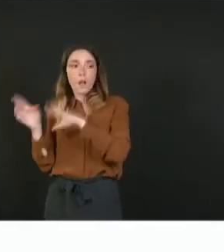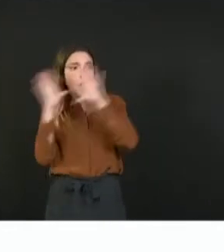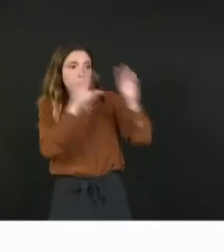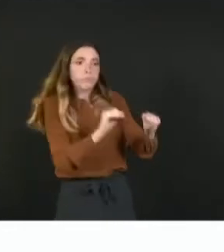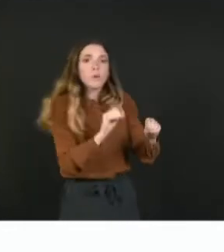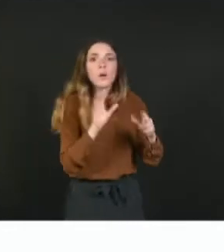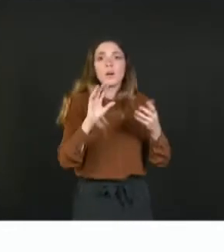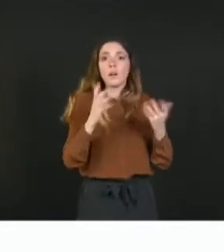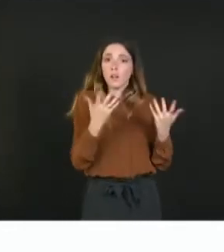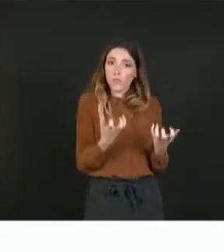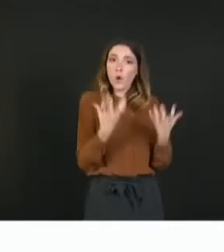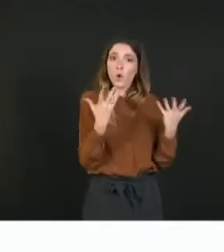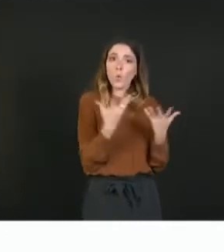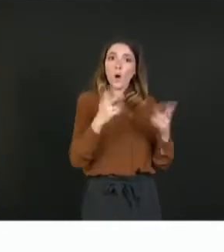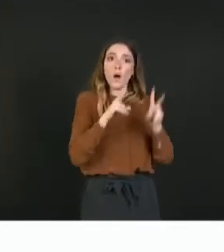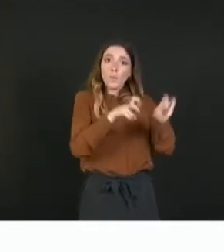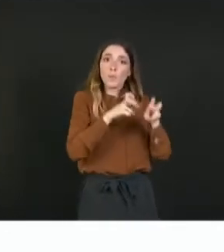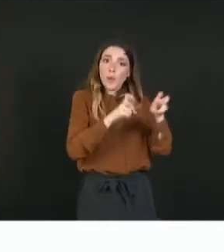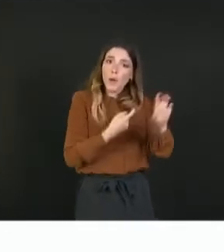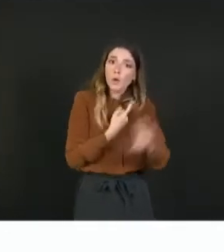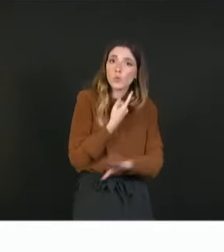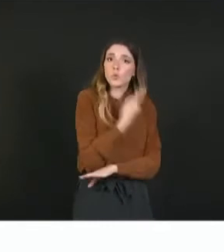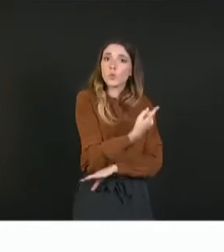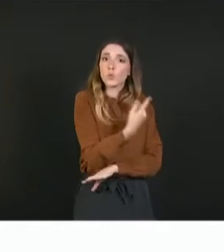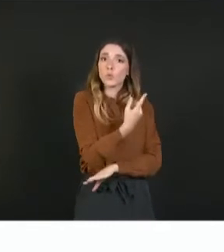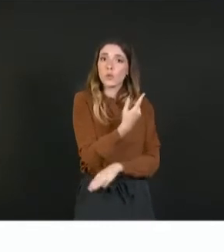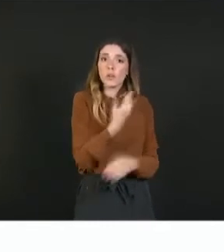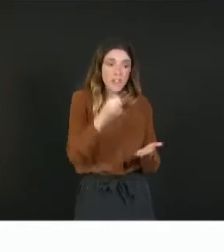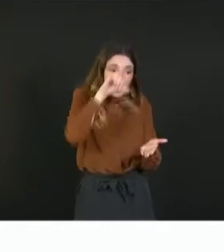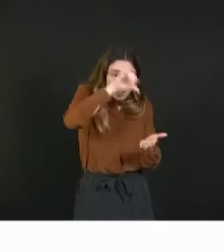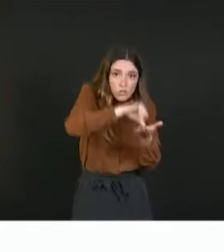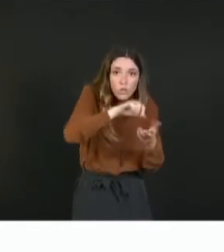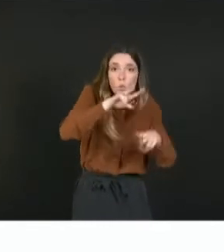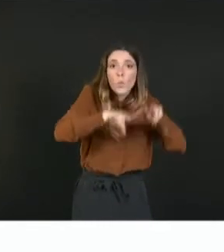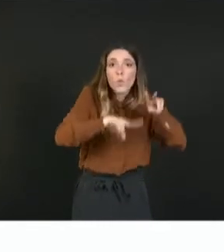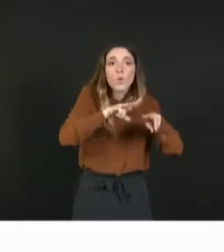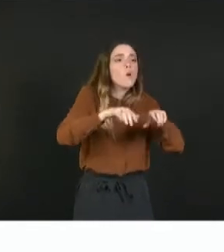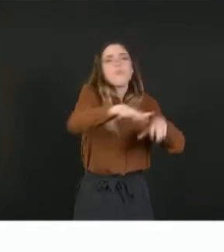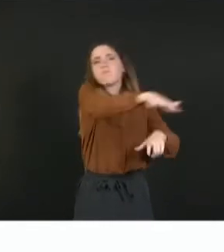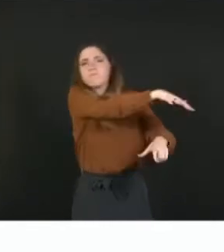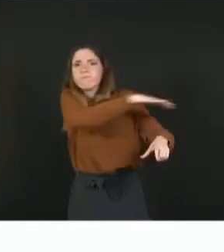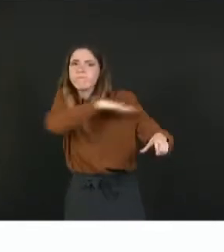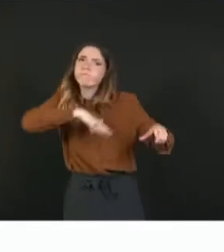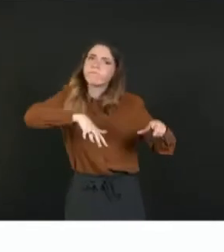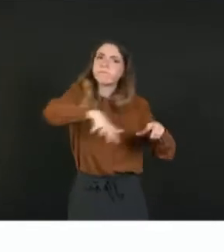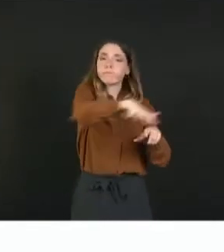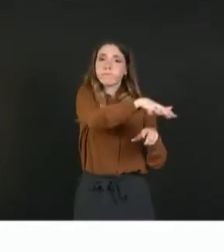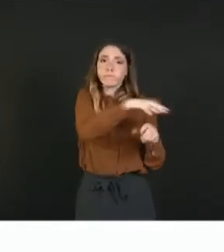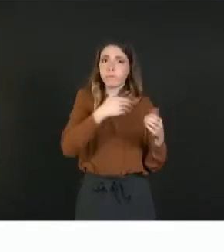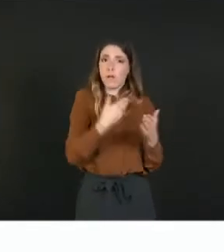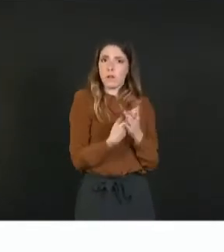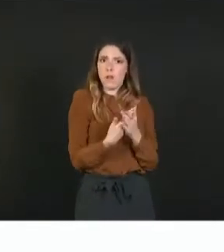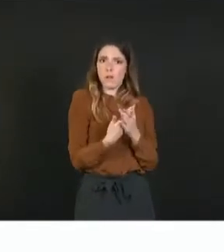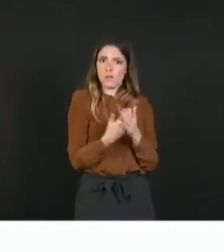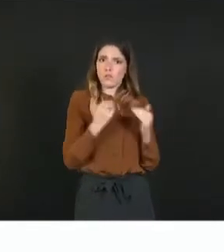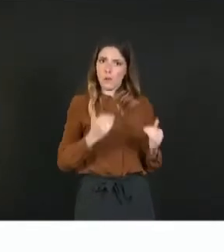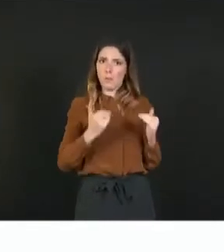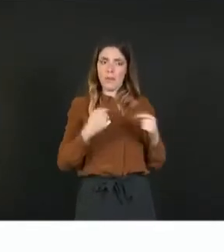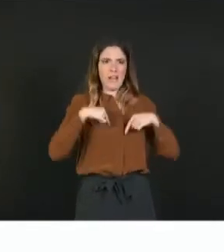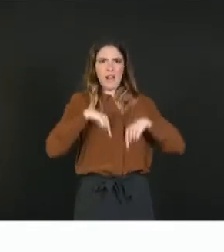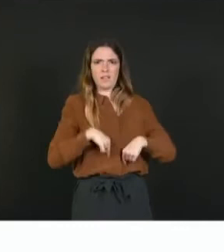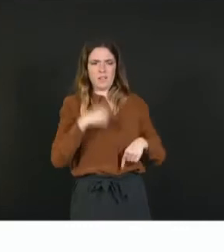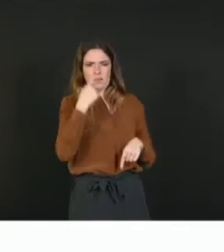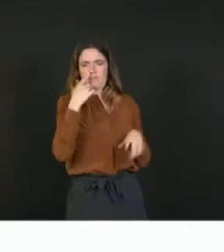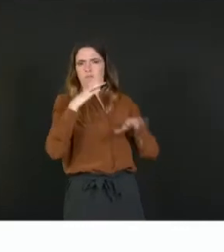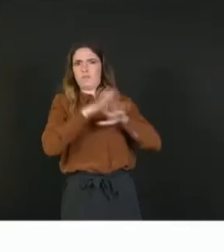projets de permaculture. Et les projets de permaculture, on ne les fait pas dans le centre-bourg, on les fait dans les hameaux. Et donc, dans ce territoire